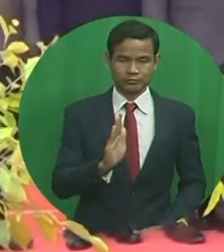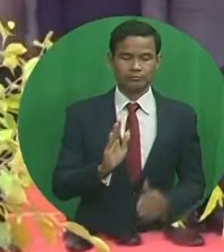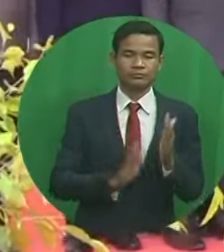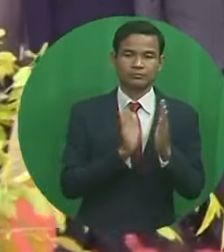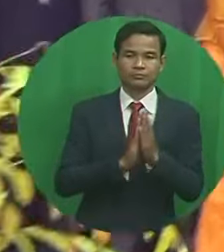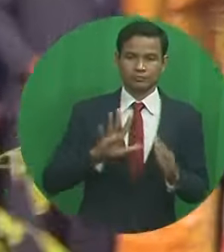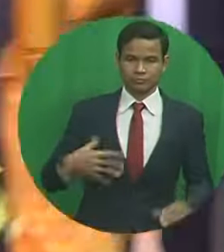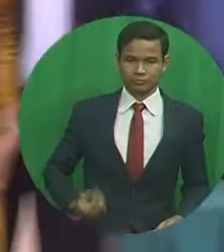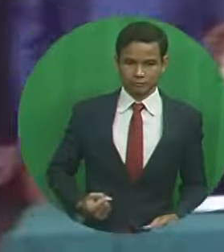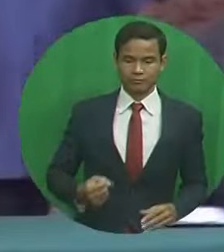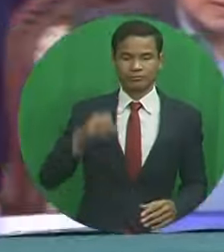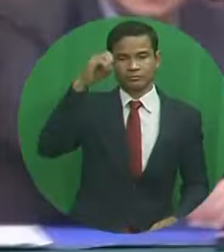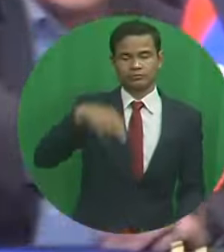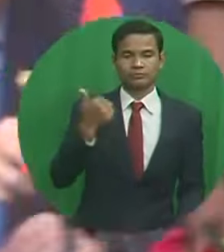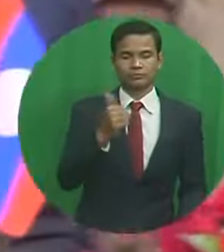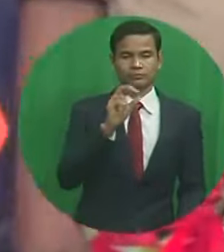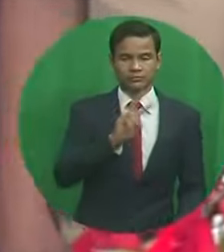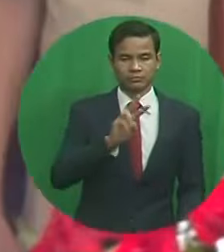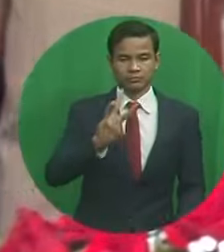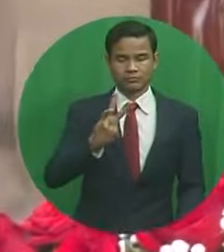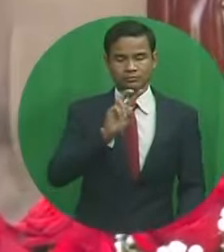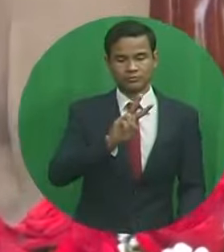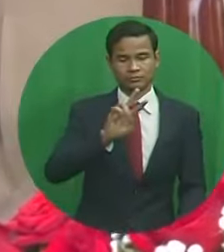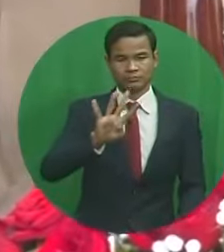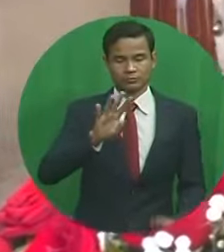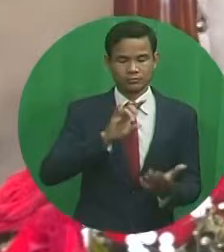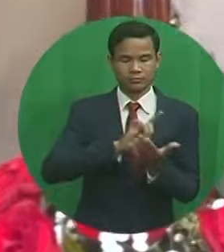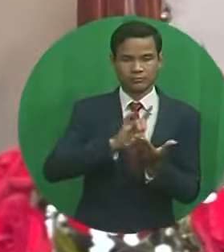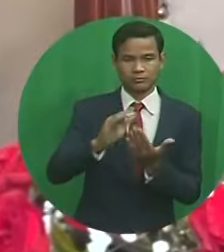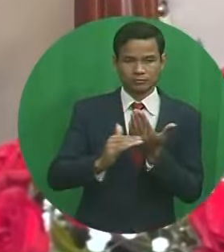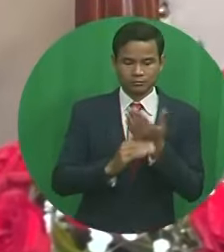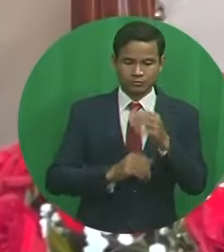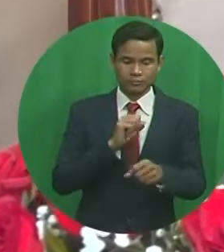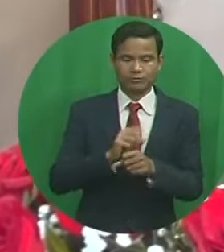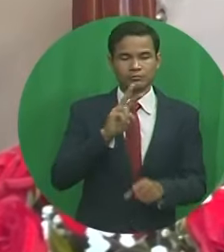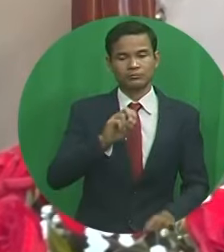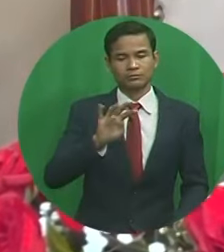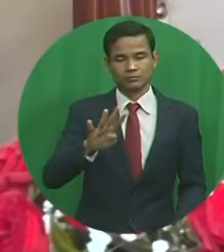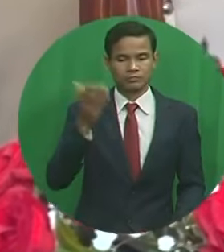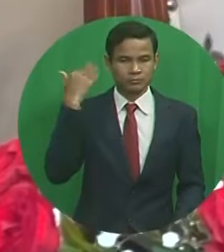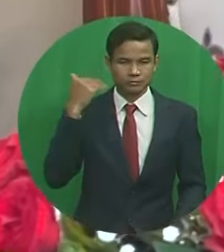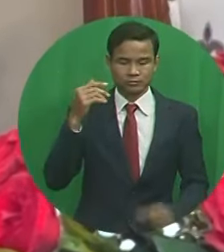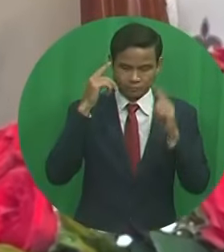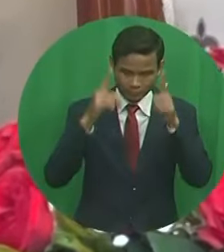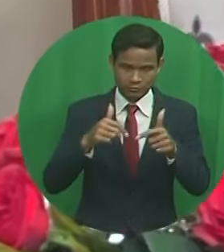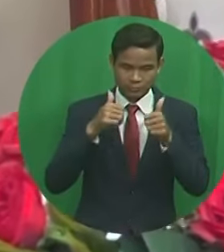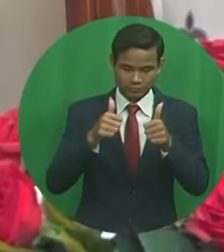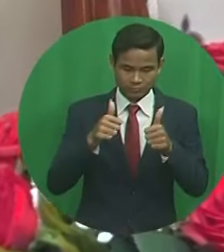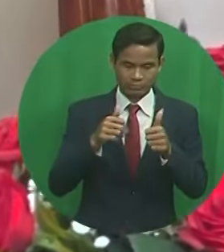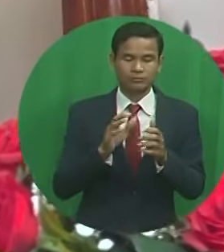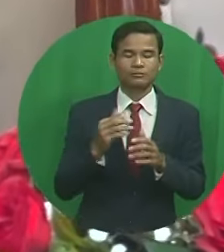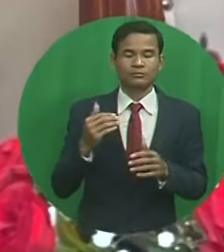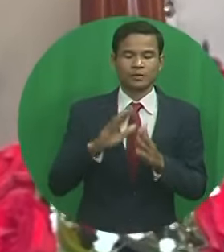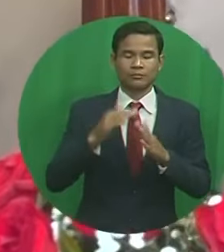កម្ពុជាកាលពីថ្ងៃទី23 24 ខែមេសាឆ្នាំ2024កន្លងមកនេះអាដាមថងលូនស៊ី